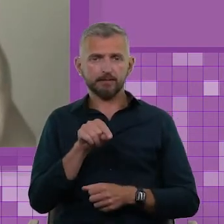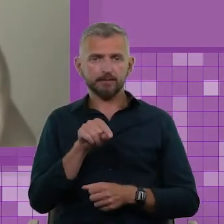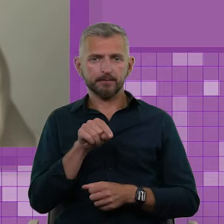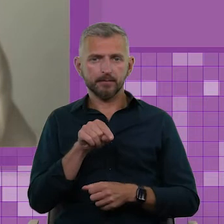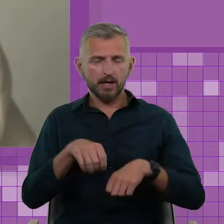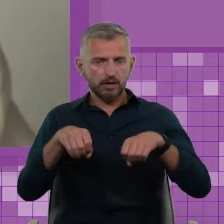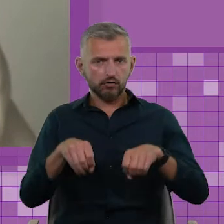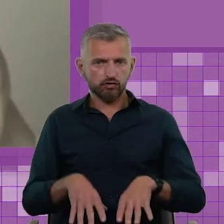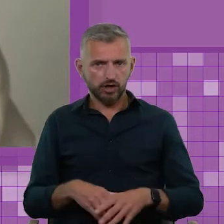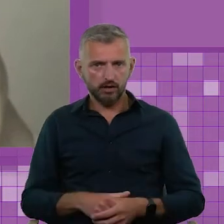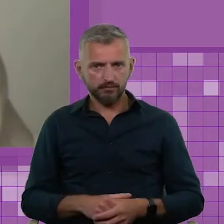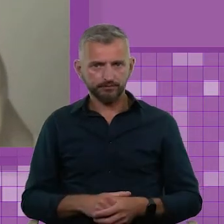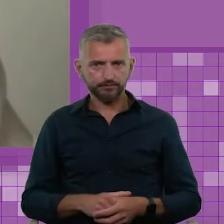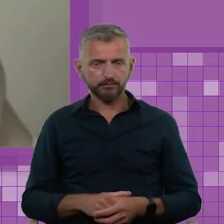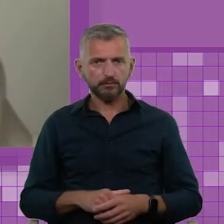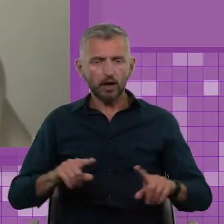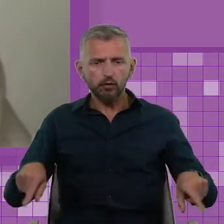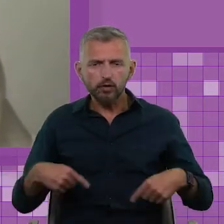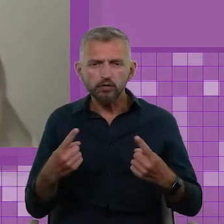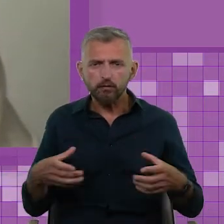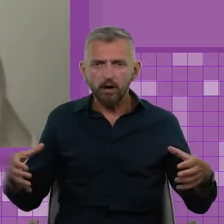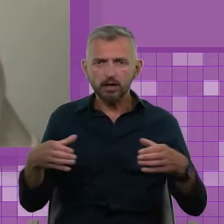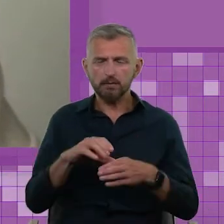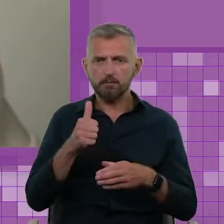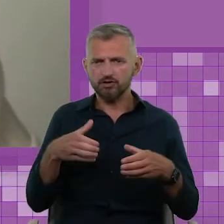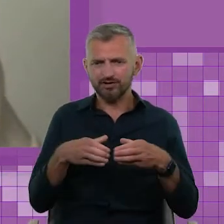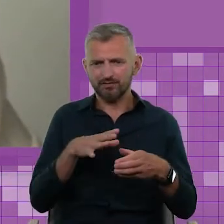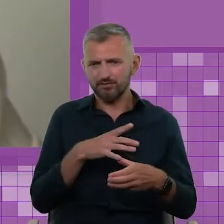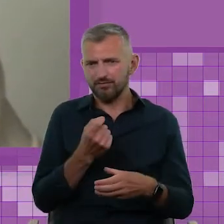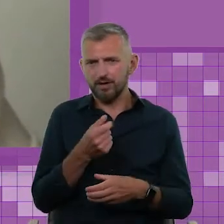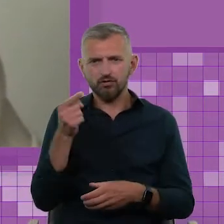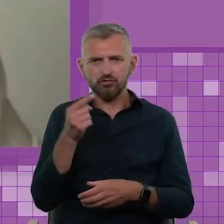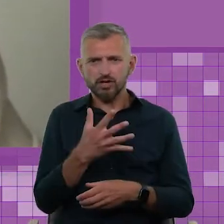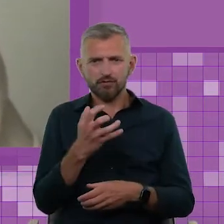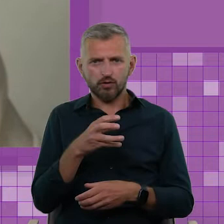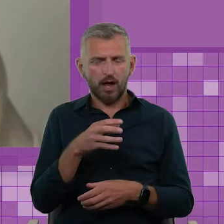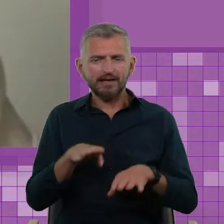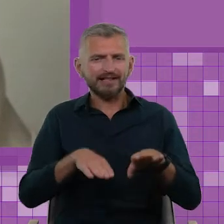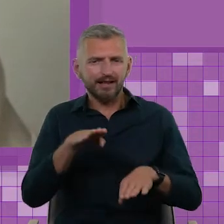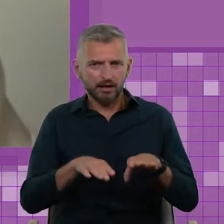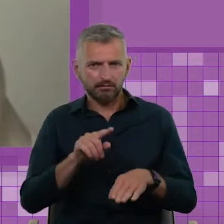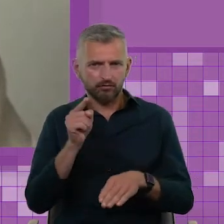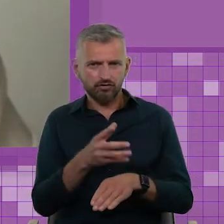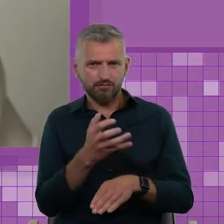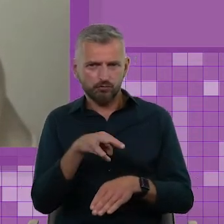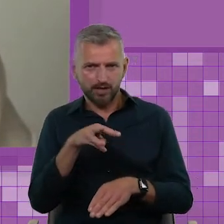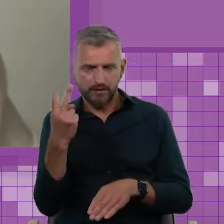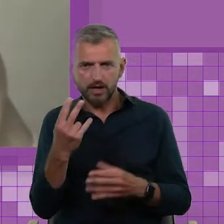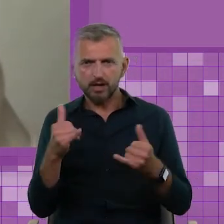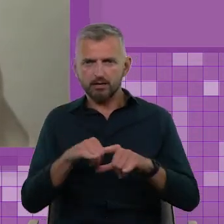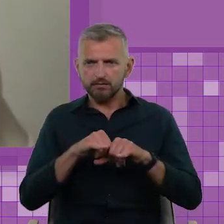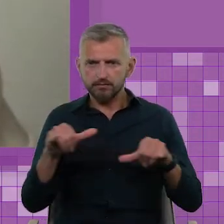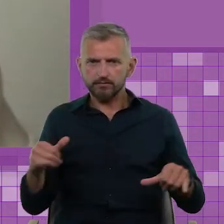це рішення. Зорганізувалися, перший склад був досить маленький, 3000 квадратних метрів, потім ми розширилися, зараз два